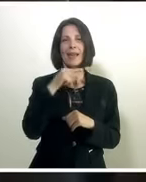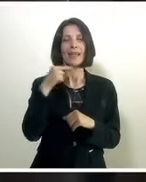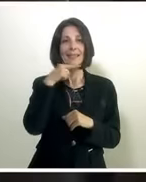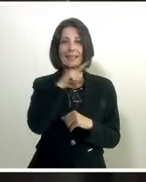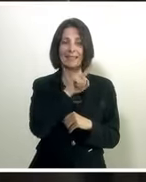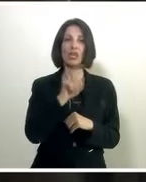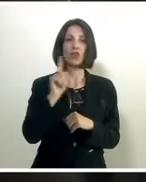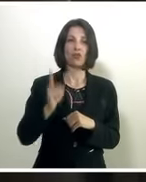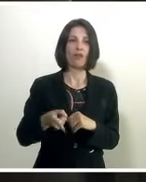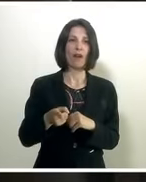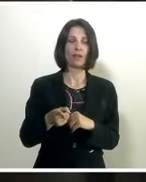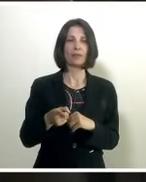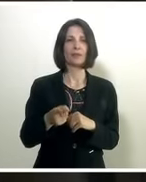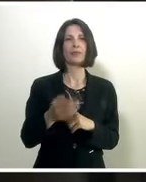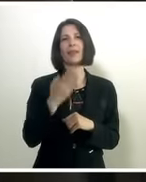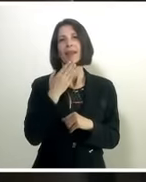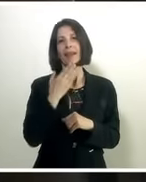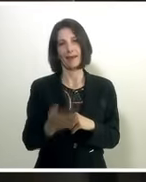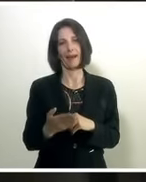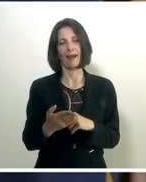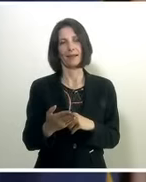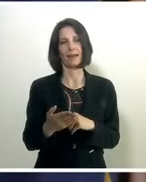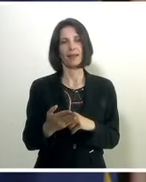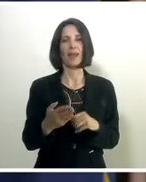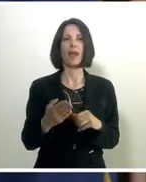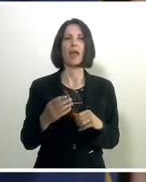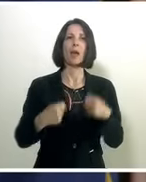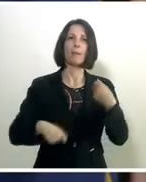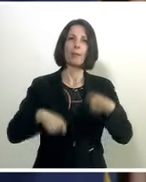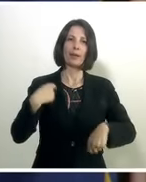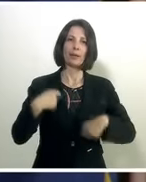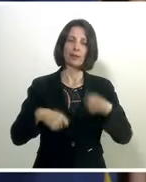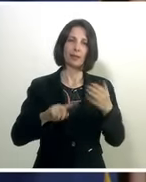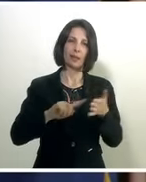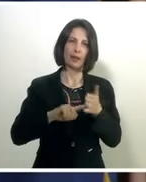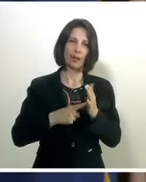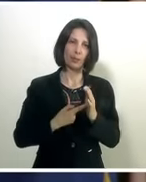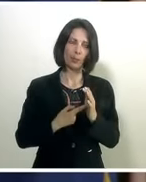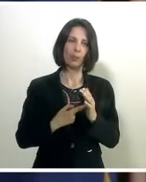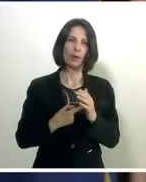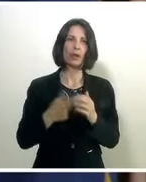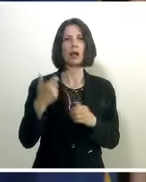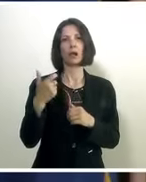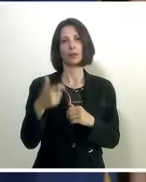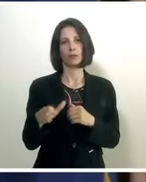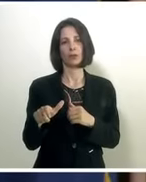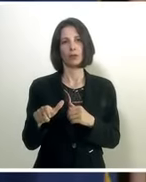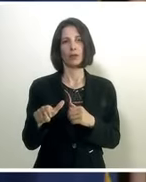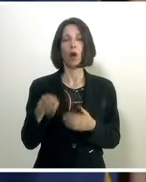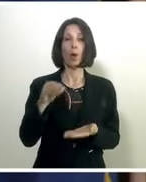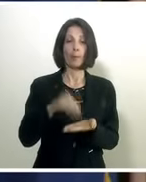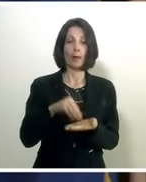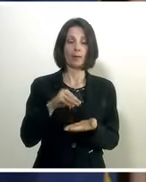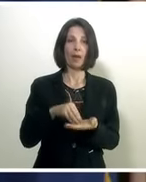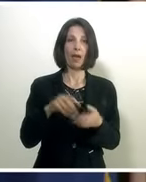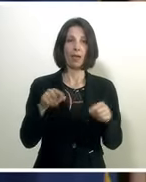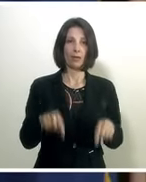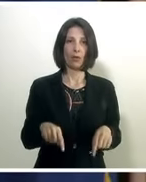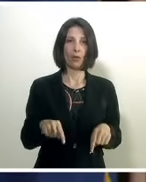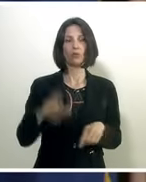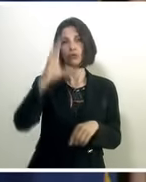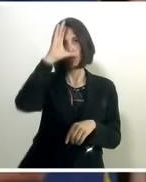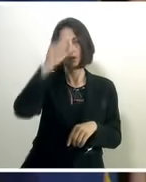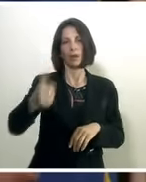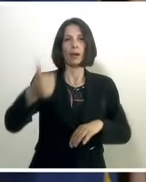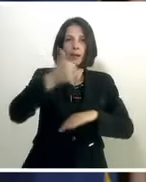grazie davvero al signor presidente della Repubblica perché è stato voluto essere qui oggi al magnifico direttore al